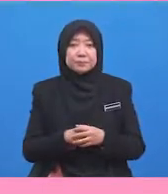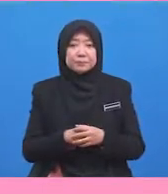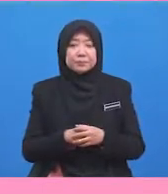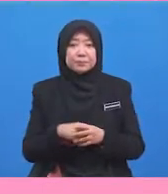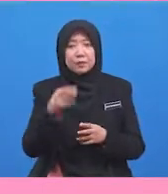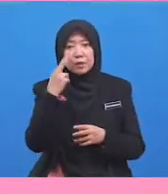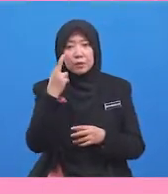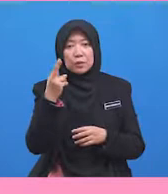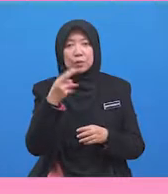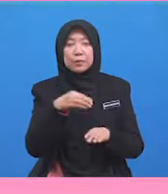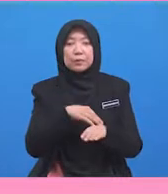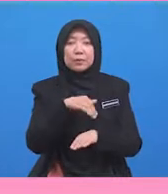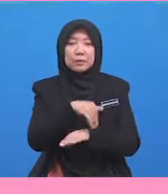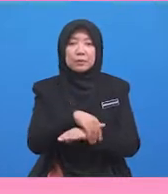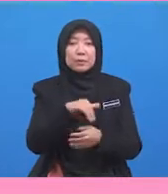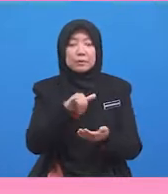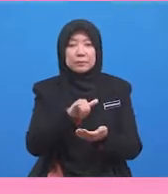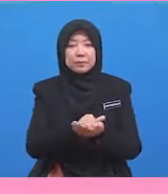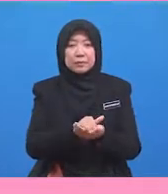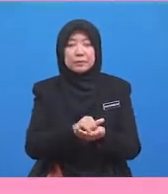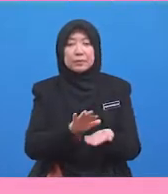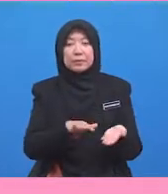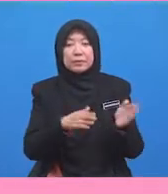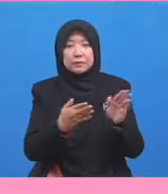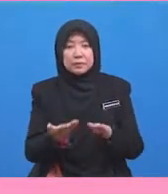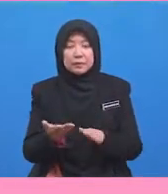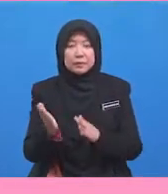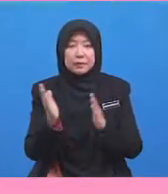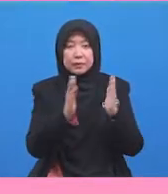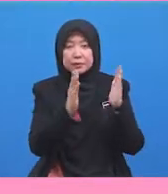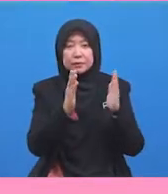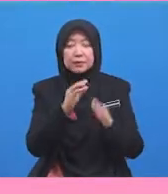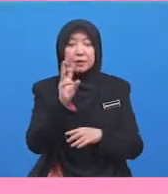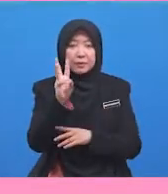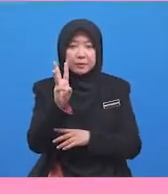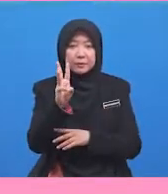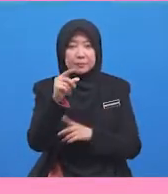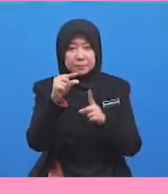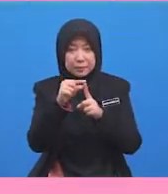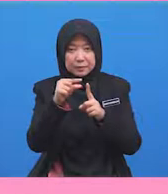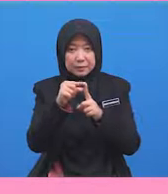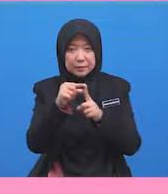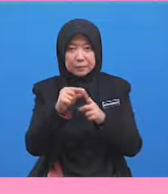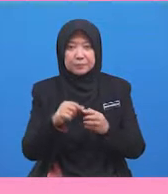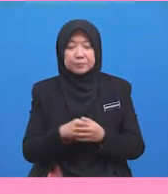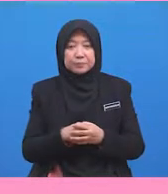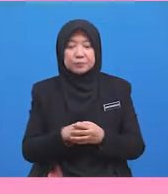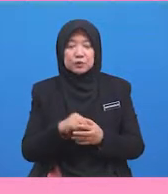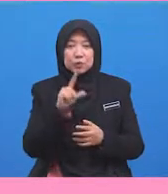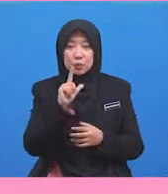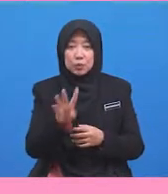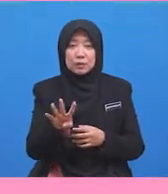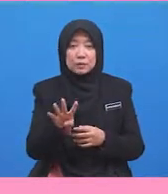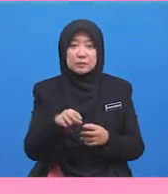merenung pada malam yang kematian angin 6 patah perkataan bilangan suku